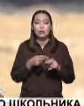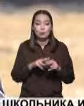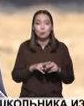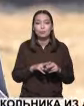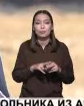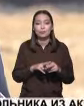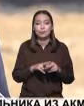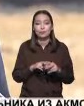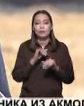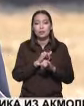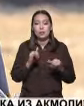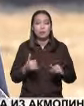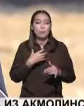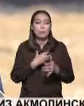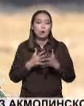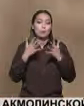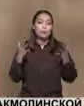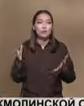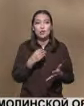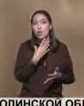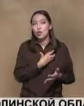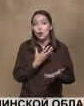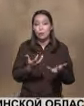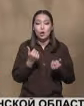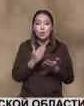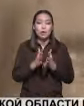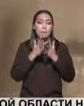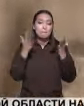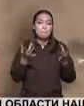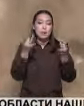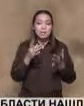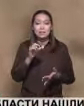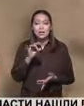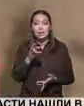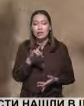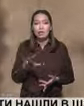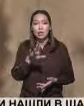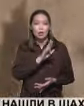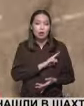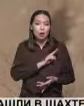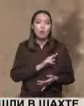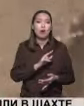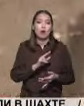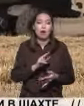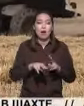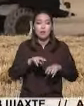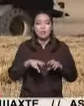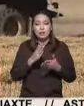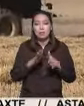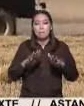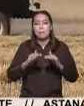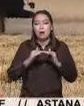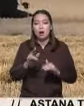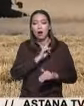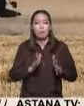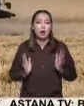удовлетворяет. Мы в полной мере получаем все необходимое. На огромных просторах Зеренды сейчас рабочая атмосфера. На местных полях активно работают